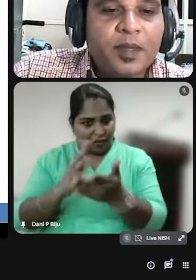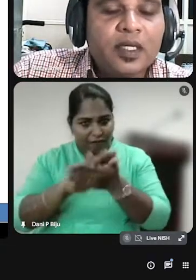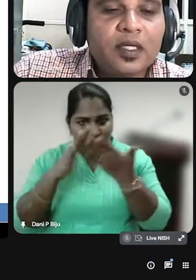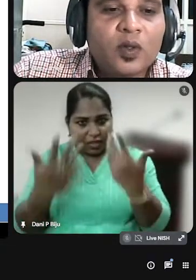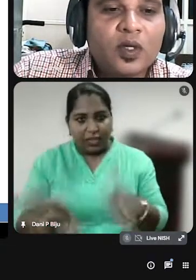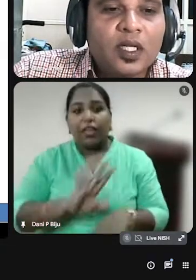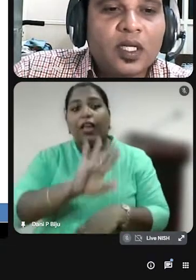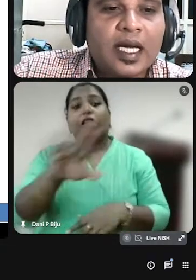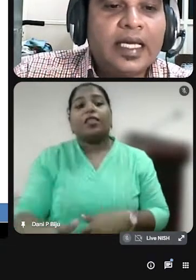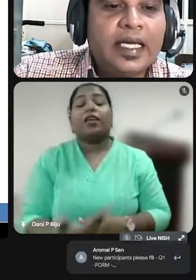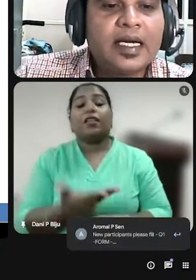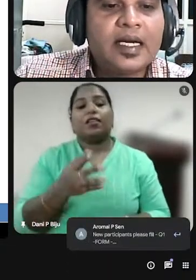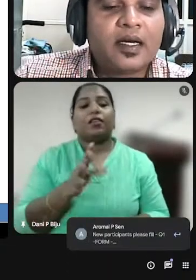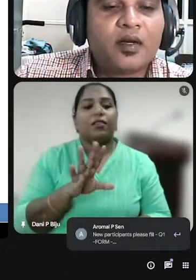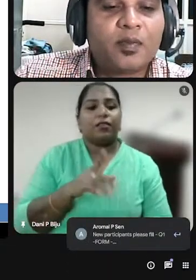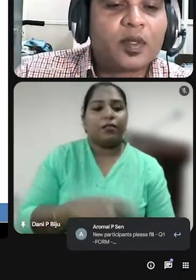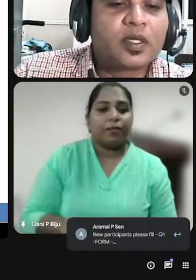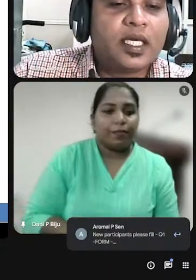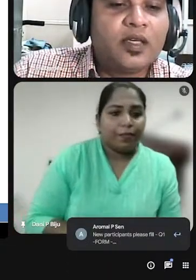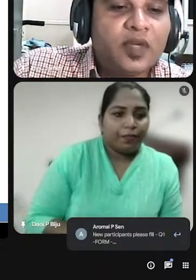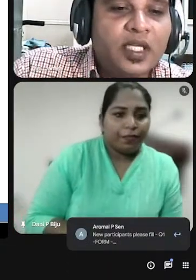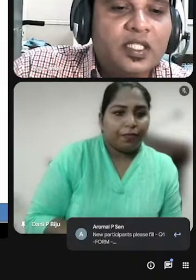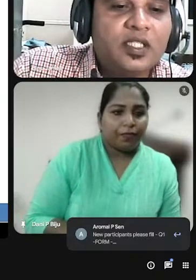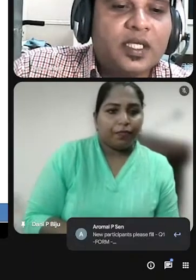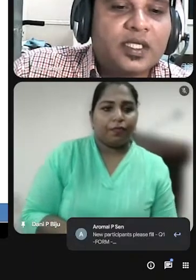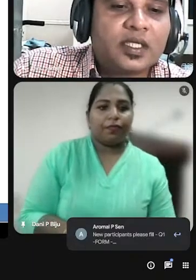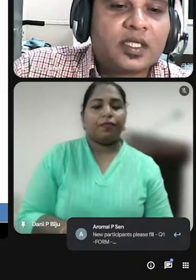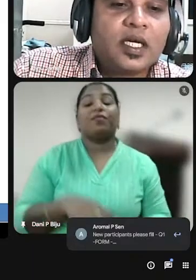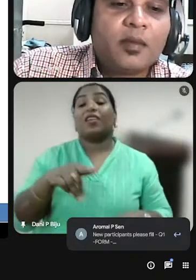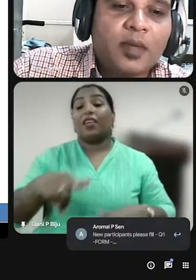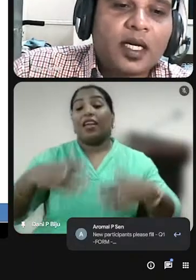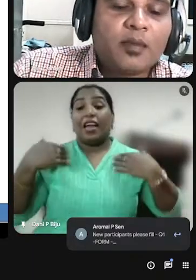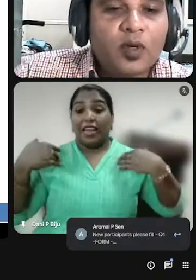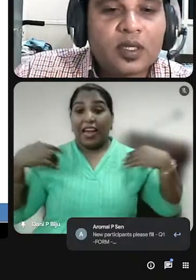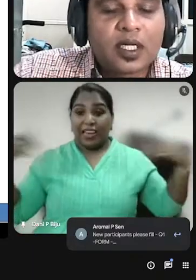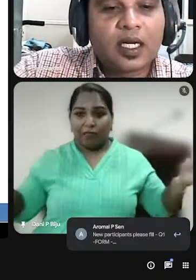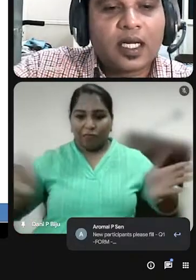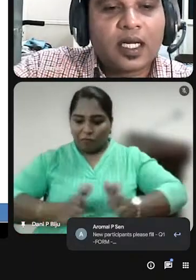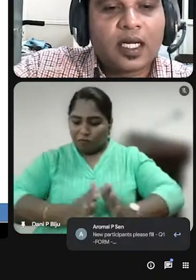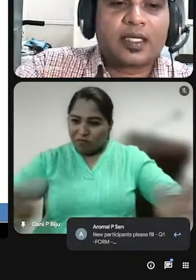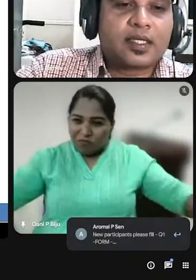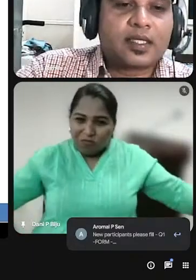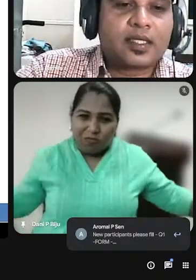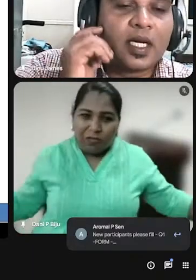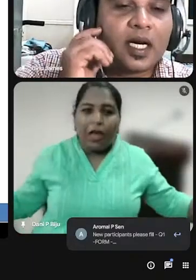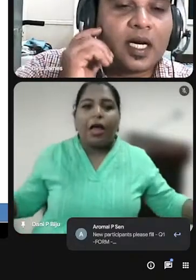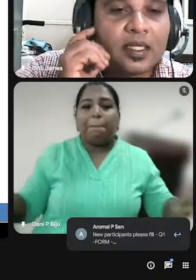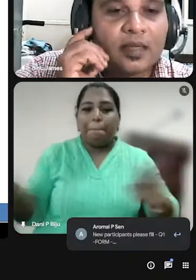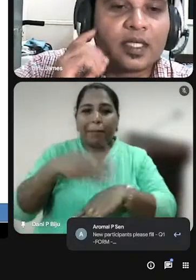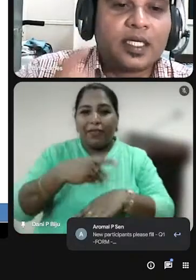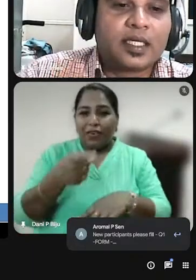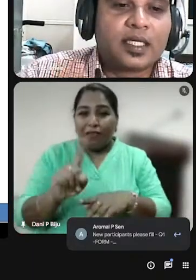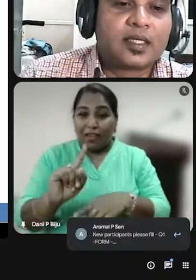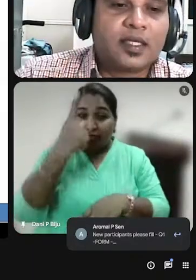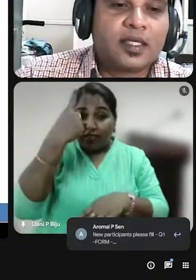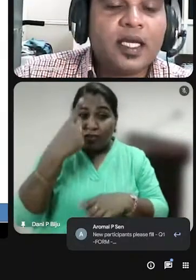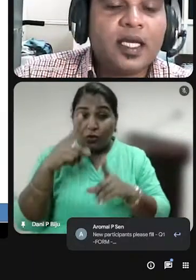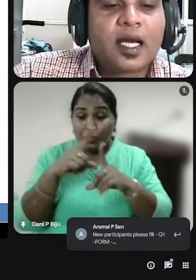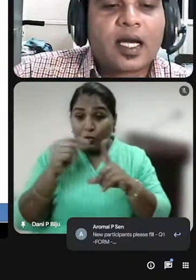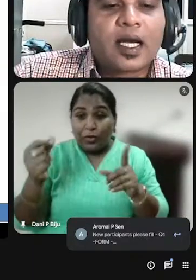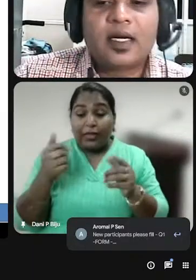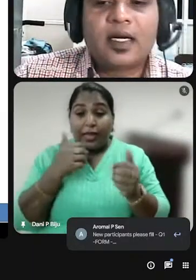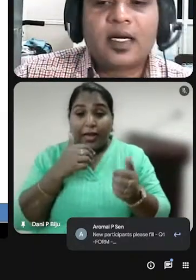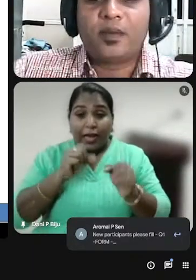ആ സ്റ്റെപ്പിൽ നിന്നുകൊണ്ട് തന്നെ കൈകൾ രണ്ടും പുറത്തേക്ക് വിരിച്ചു പിടിച്ചിട്ട് മോളിൽ കണ്ട അതേ എക്സസൈസ്, നമ്മൾ ആദ്യം പറഞ്ഞ എക്സസൈസ്